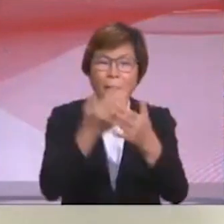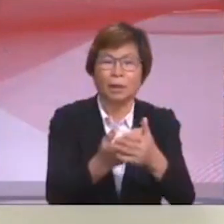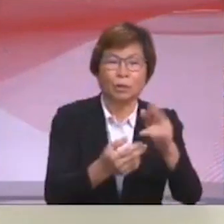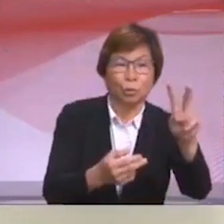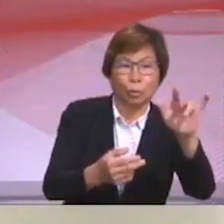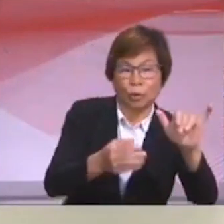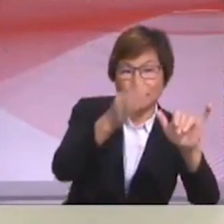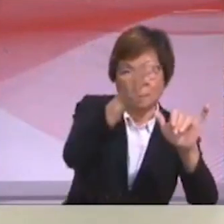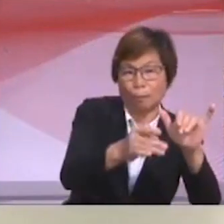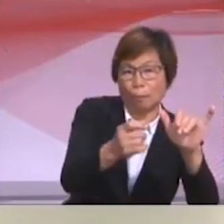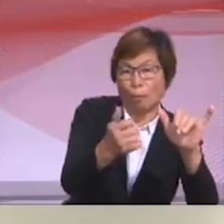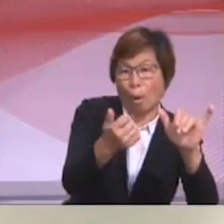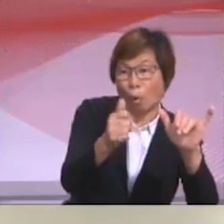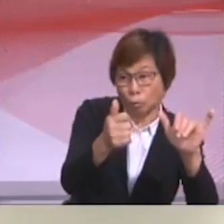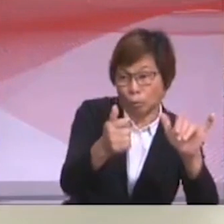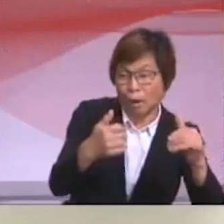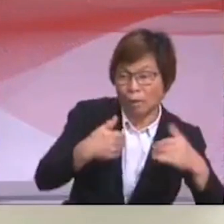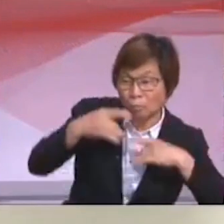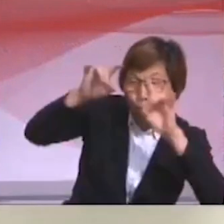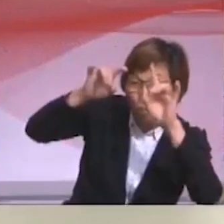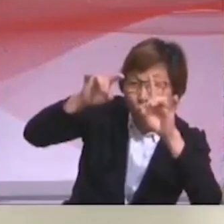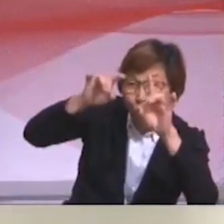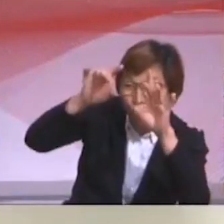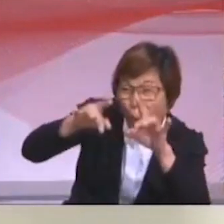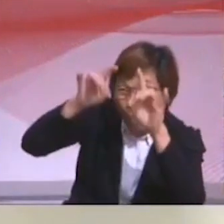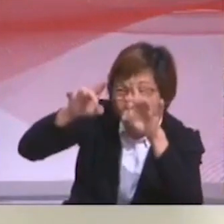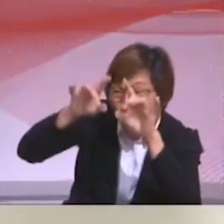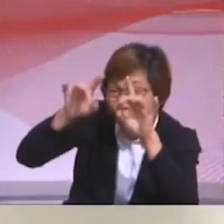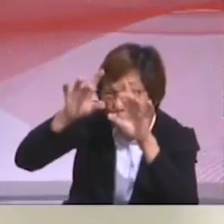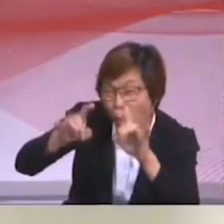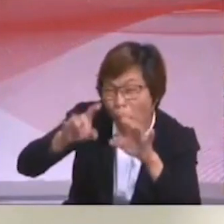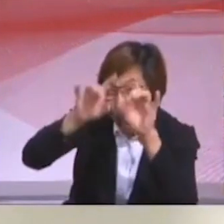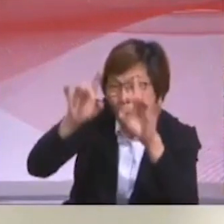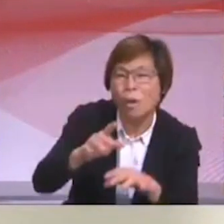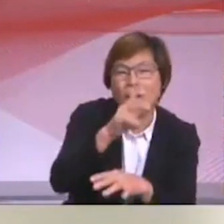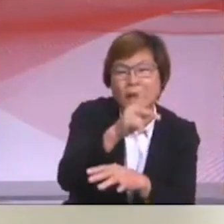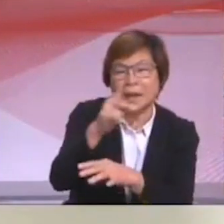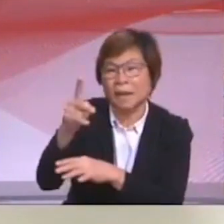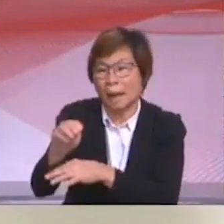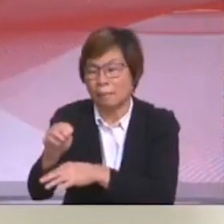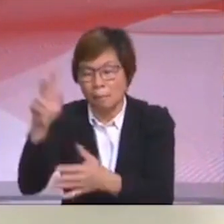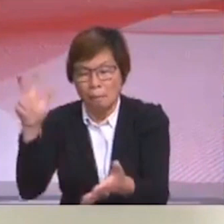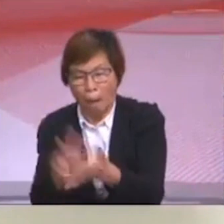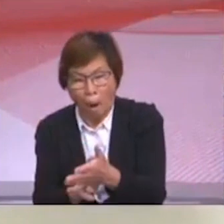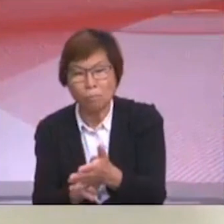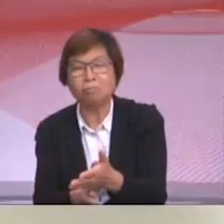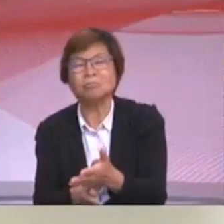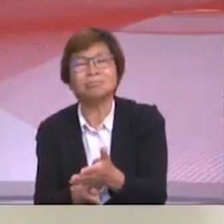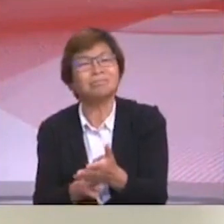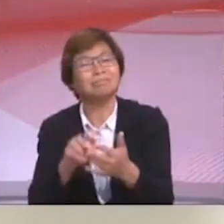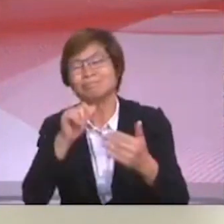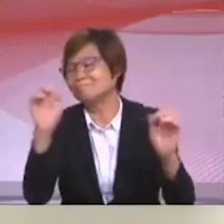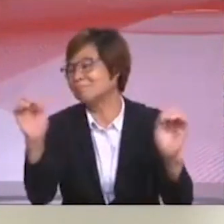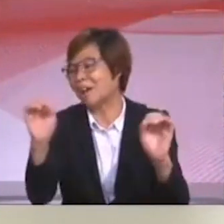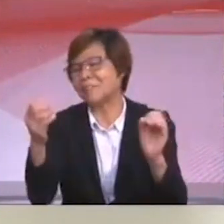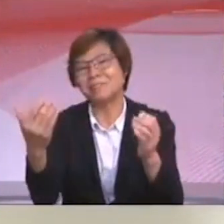Oktober 2020, melalui ujian saringan yang dilaksanakan, KKM mengesahkan bahawa tiada